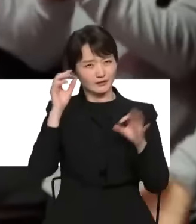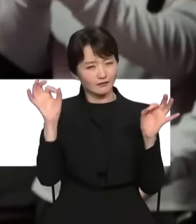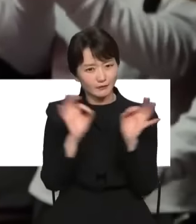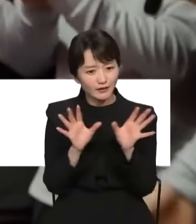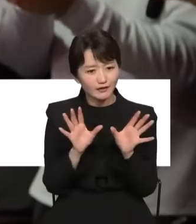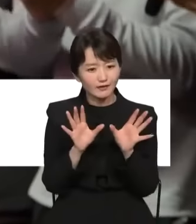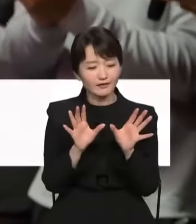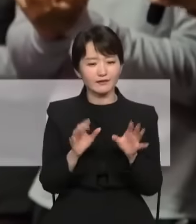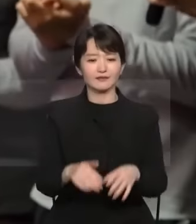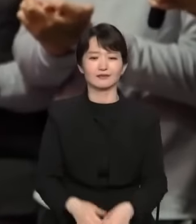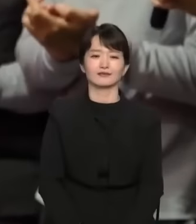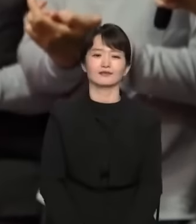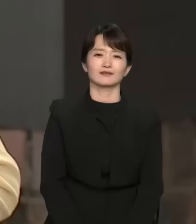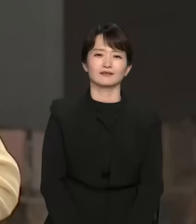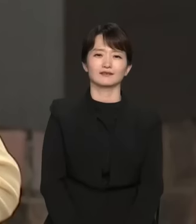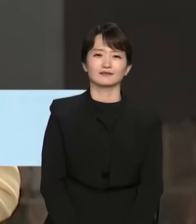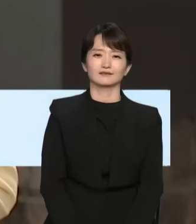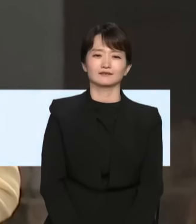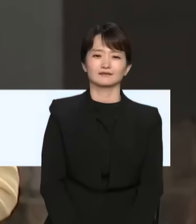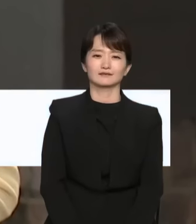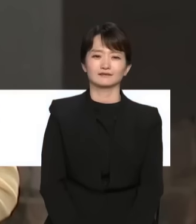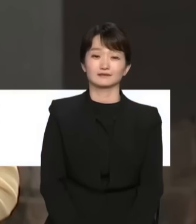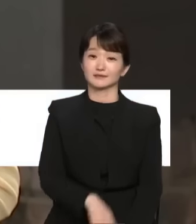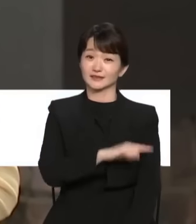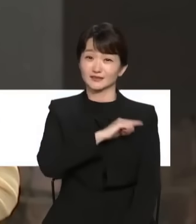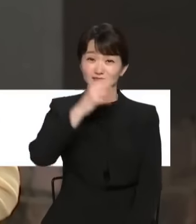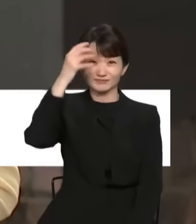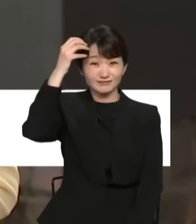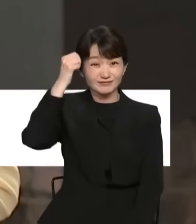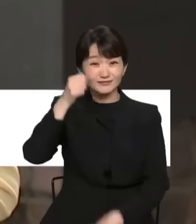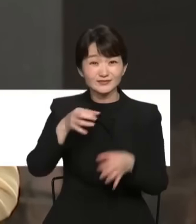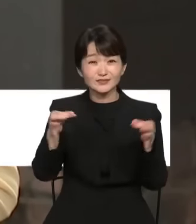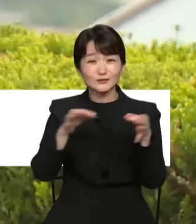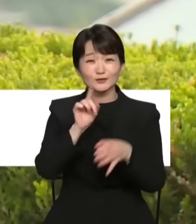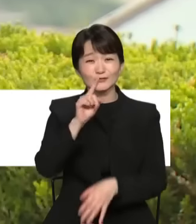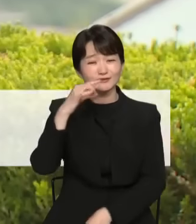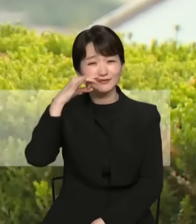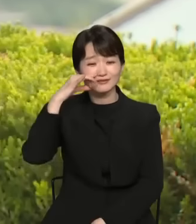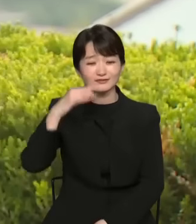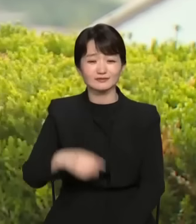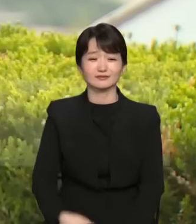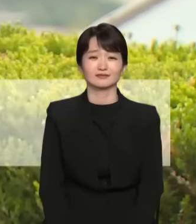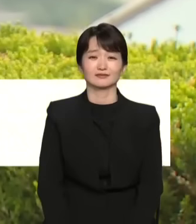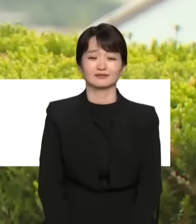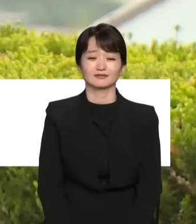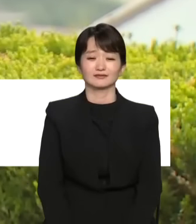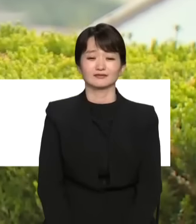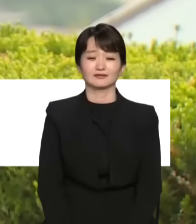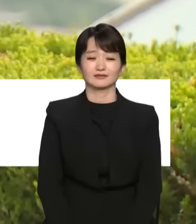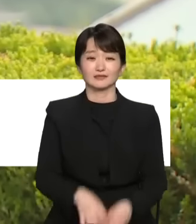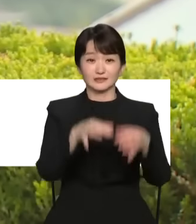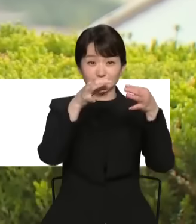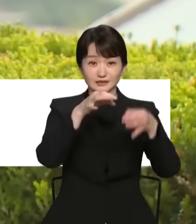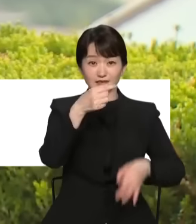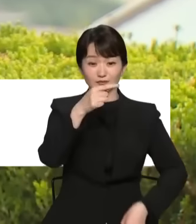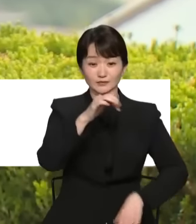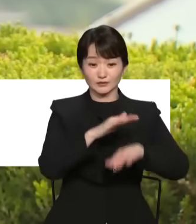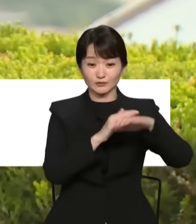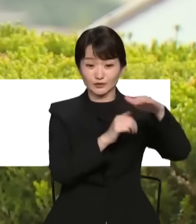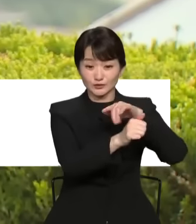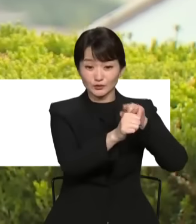me quite a surprise. 혹시 가장 기억에 남는 순간이 있으실까요? Then you get your memories back